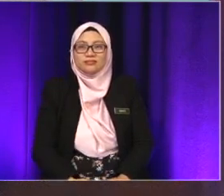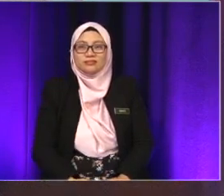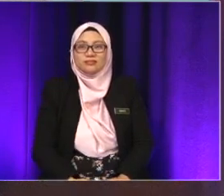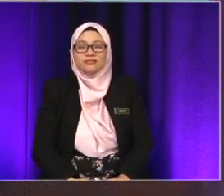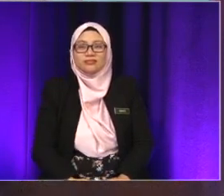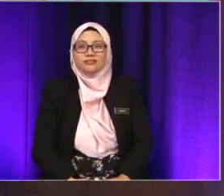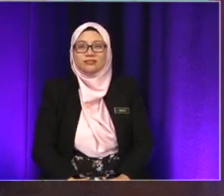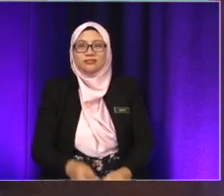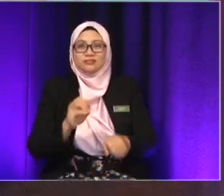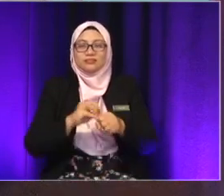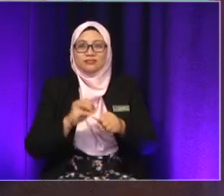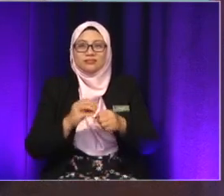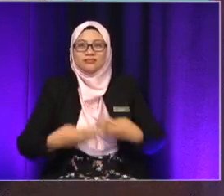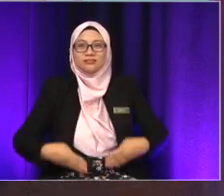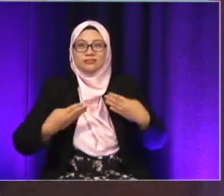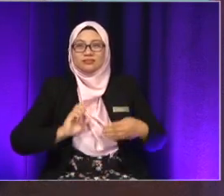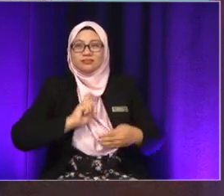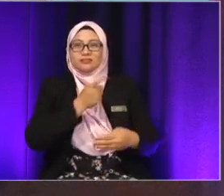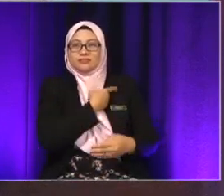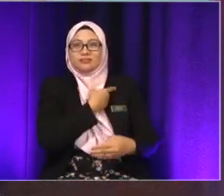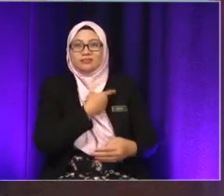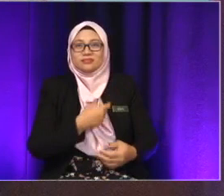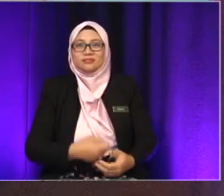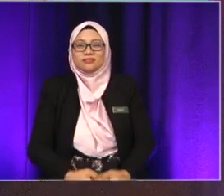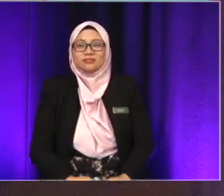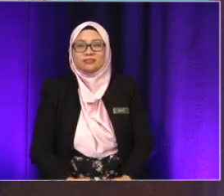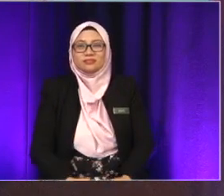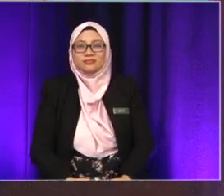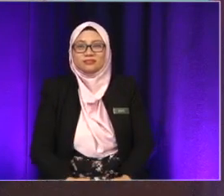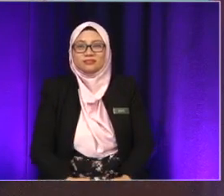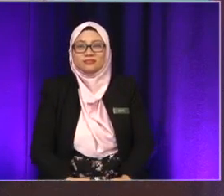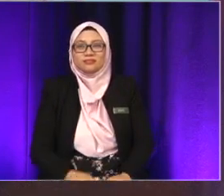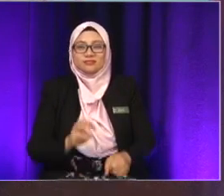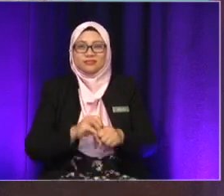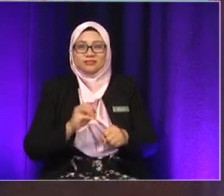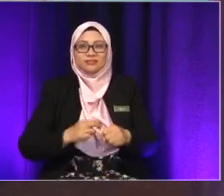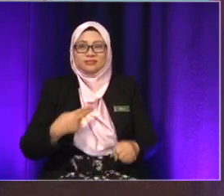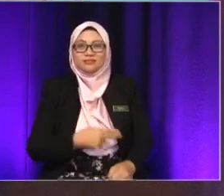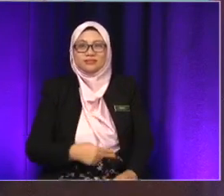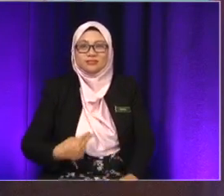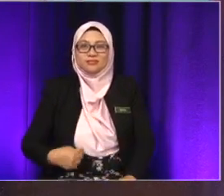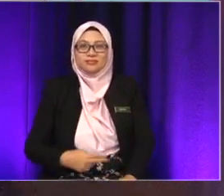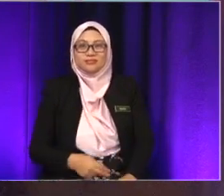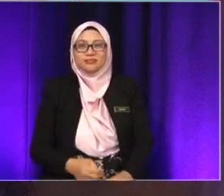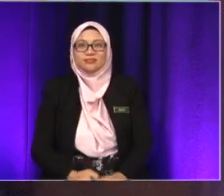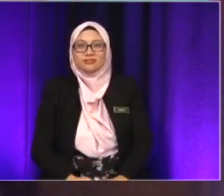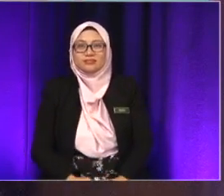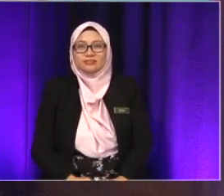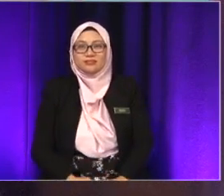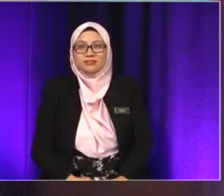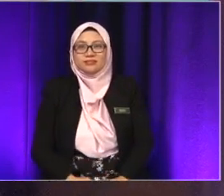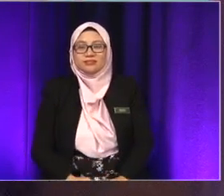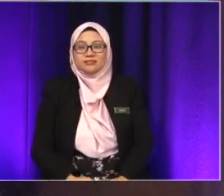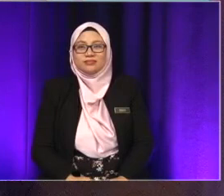badan kita. Selain pada pinggang di mana? Kita ada usus-usus kita cikgu. Lagi? Kita ada. Kalau internal? Kalau internal.